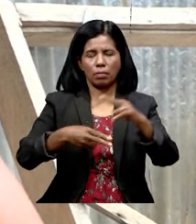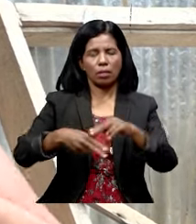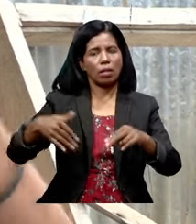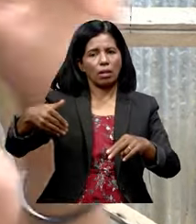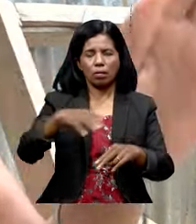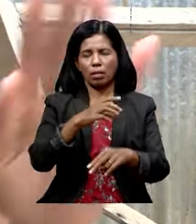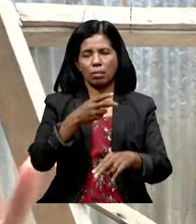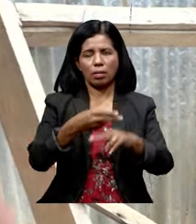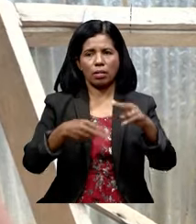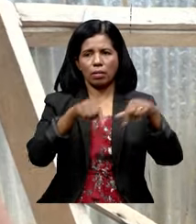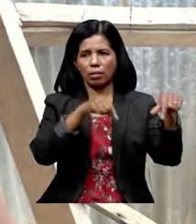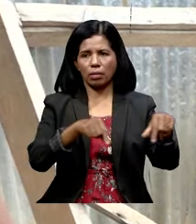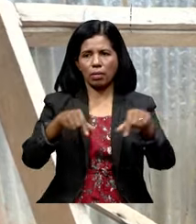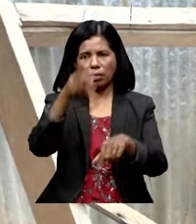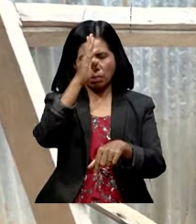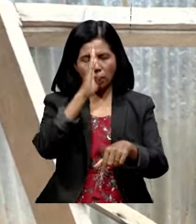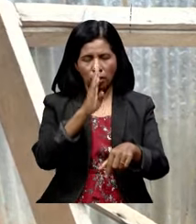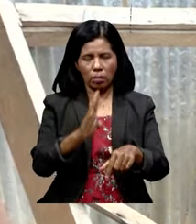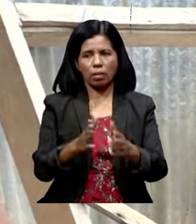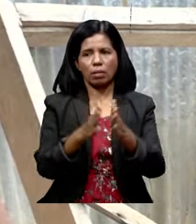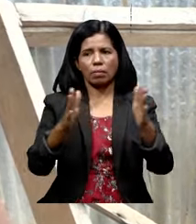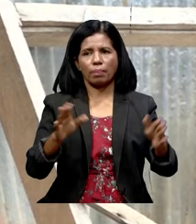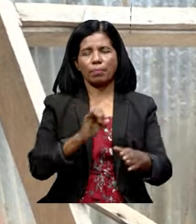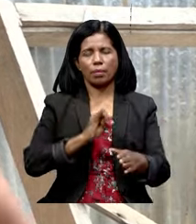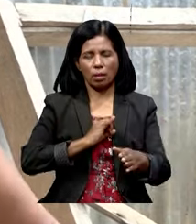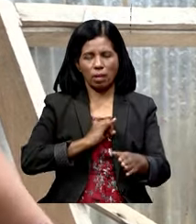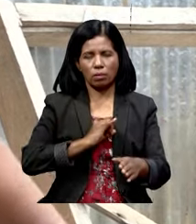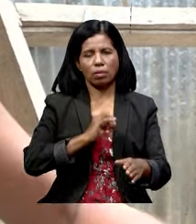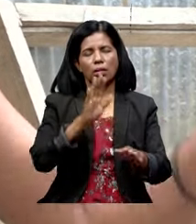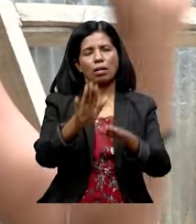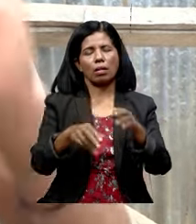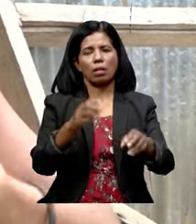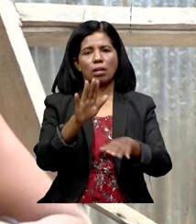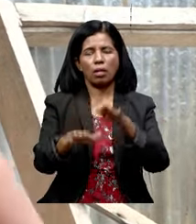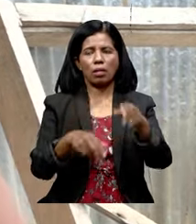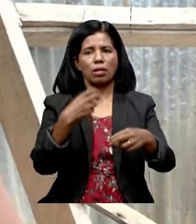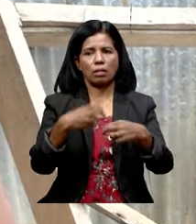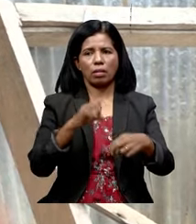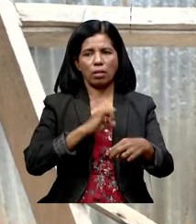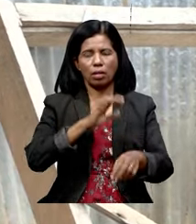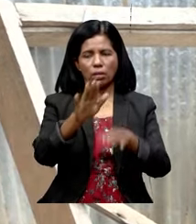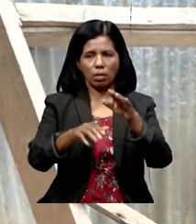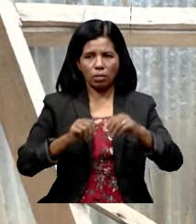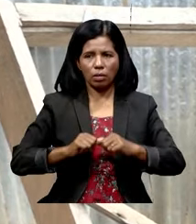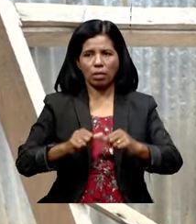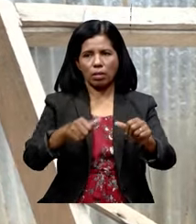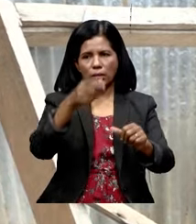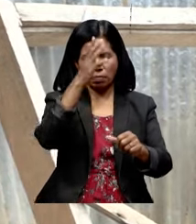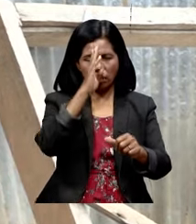mos maromak bot ain kedik tung kedik sa mos haula na fatin